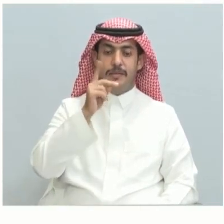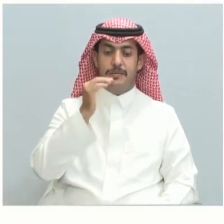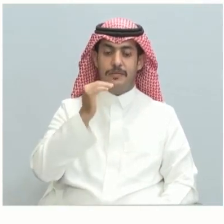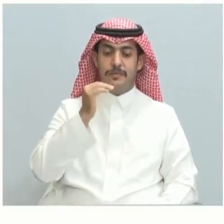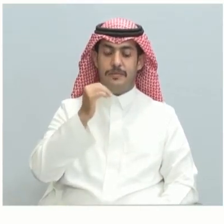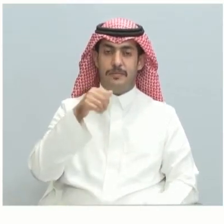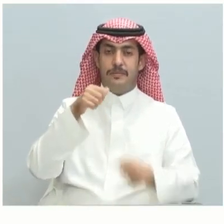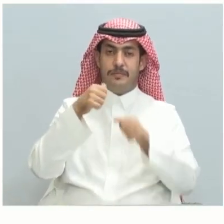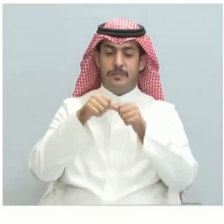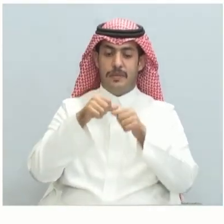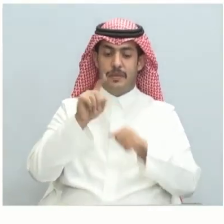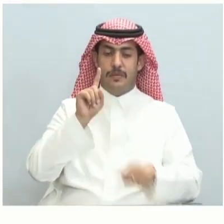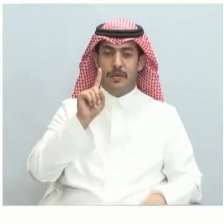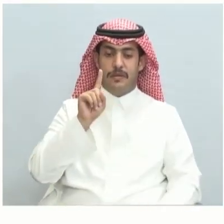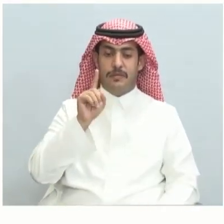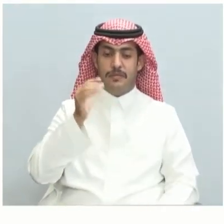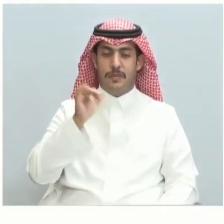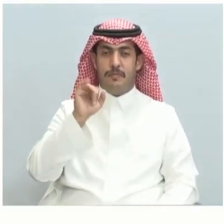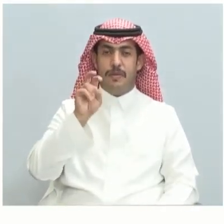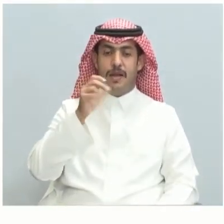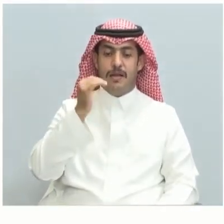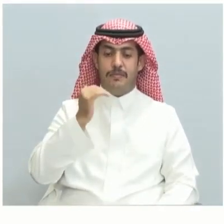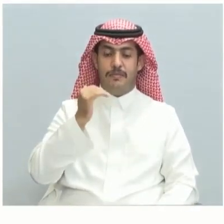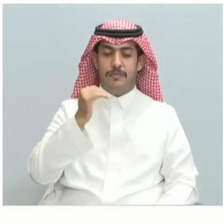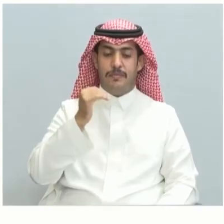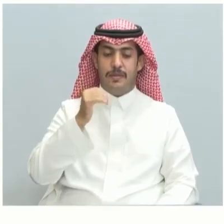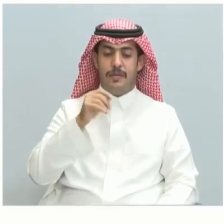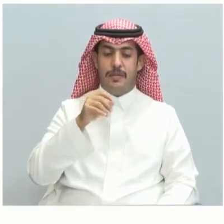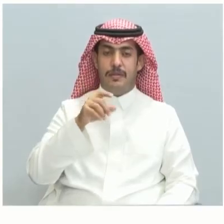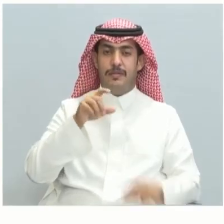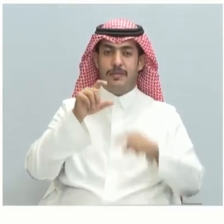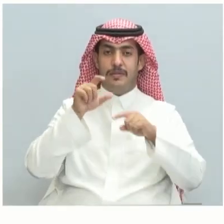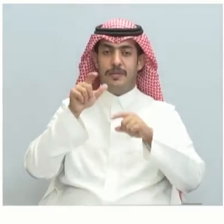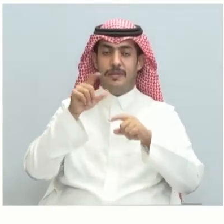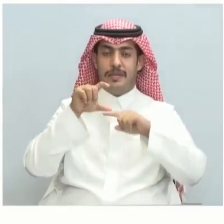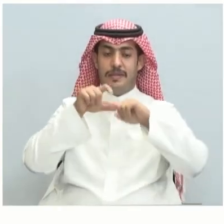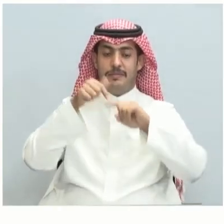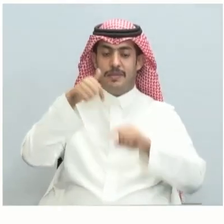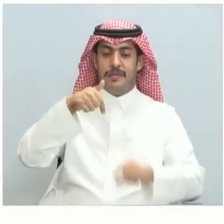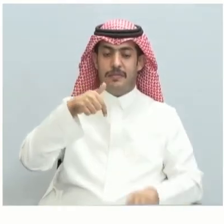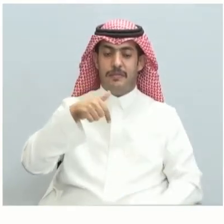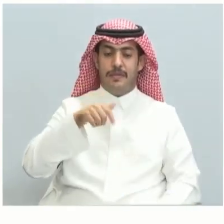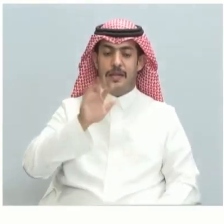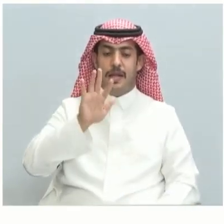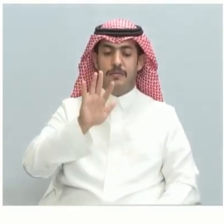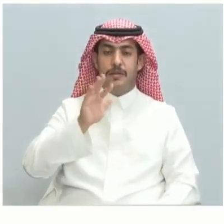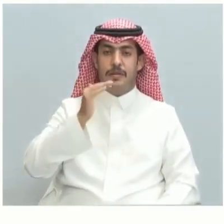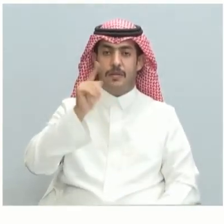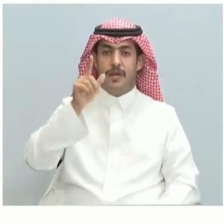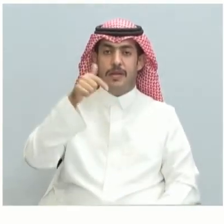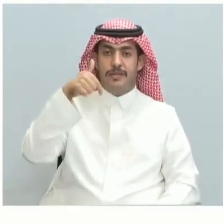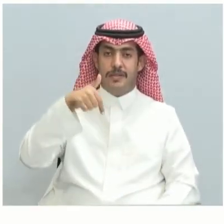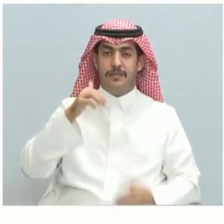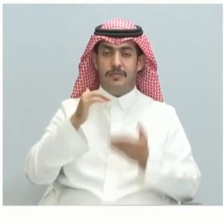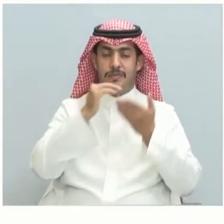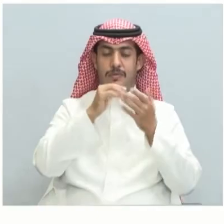المتبقي هنا واحد المقام سيكون العدد المقسوم عليه وهو سته اذا خمسه وواحد على سته